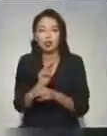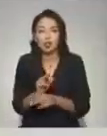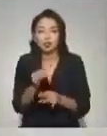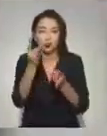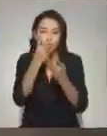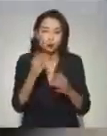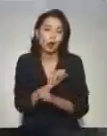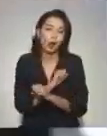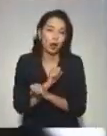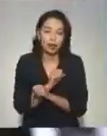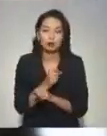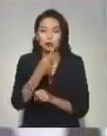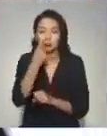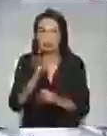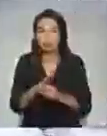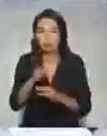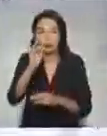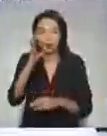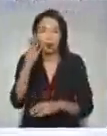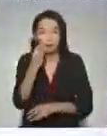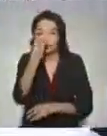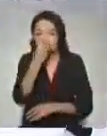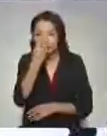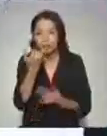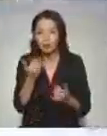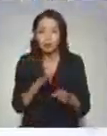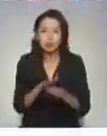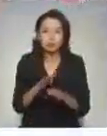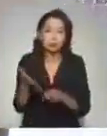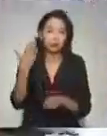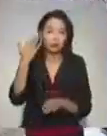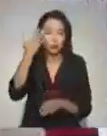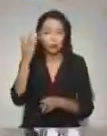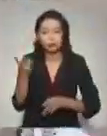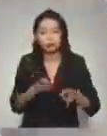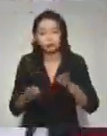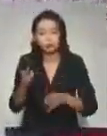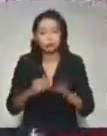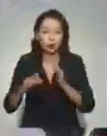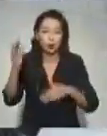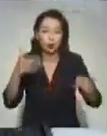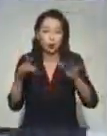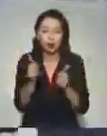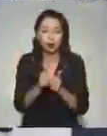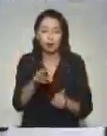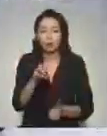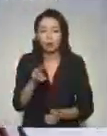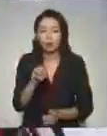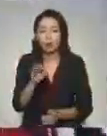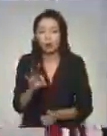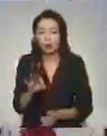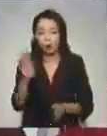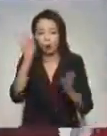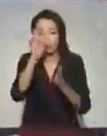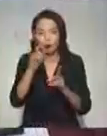они посетили знаменитый алматинский цирк, а теперь исполнили свою давнюю мечту. Покатались на коньках на высокогорном катке «Медео». Погода,